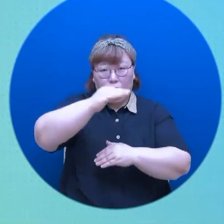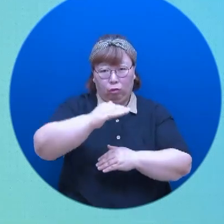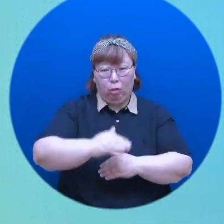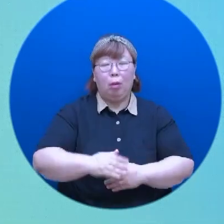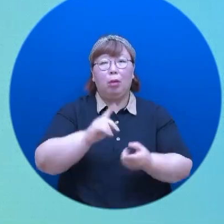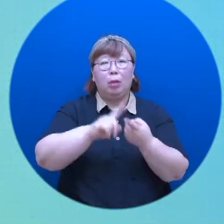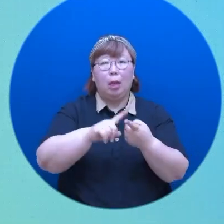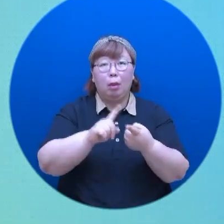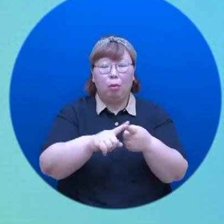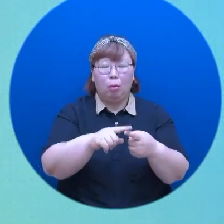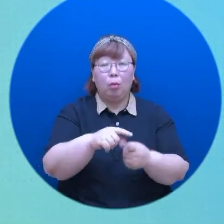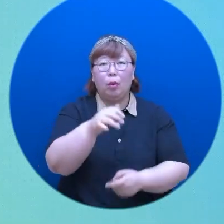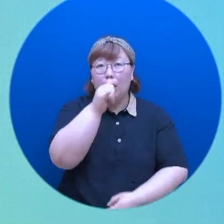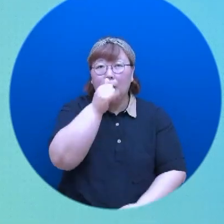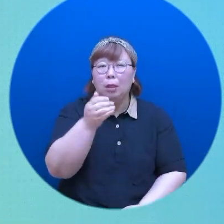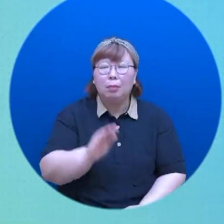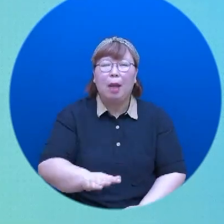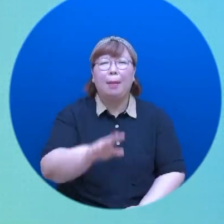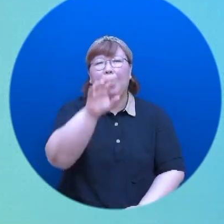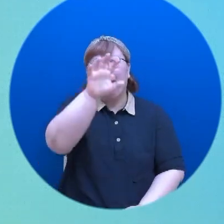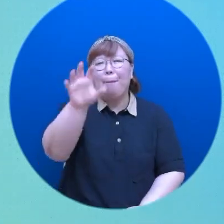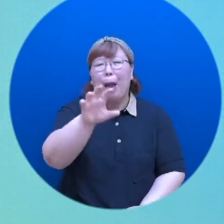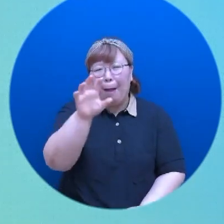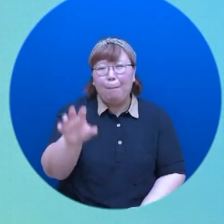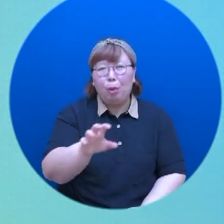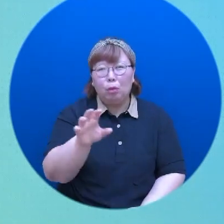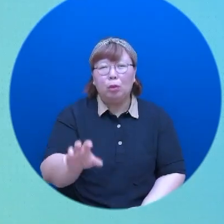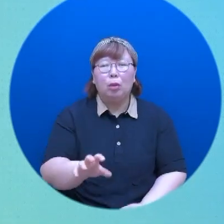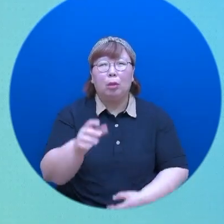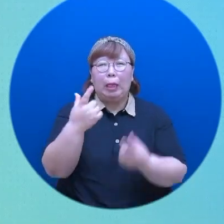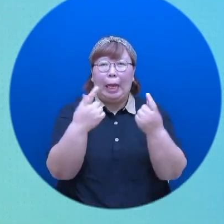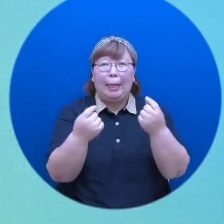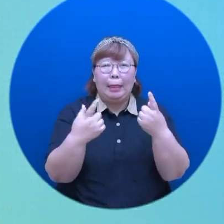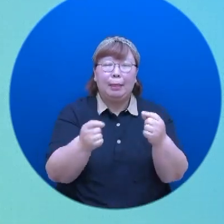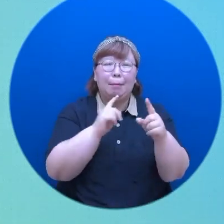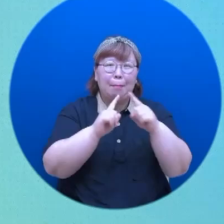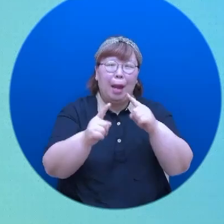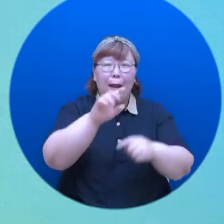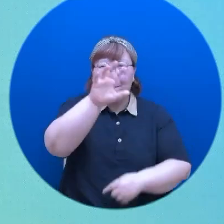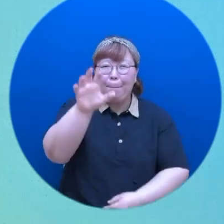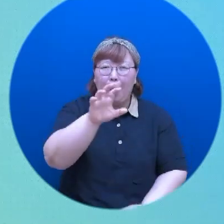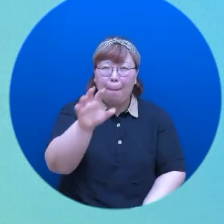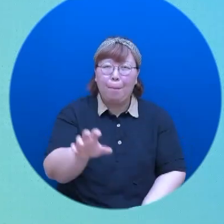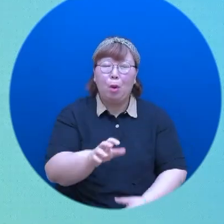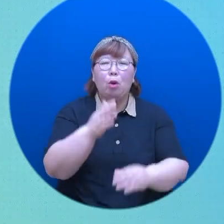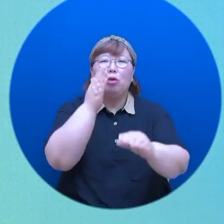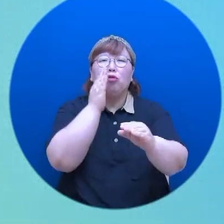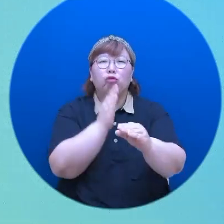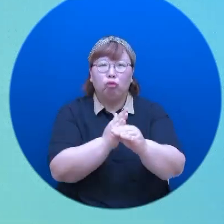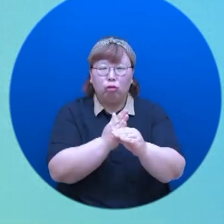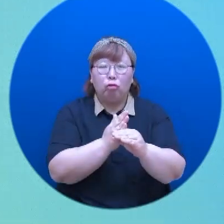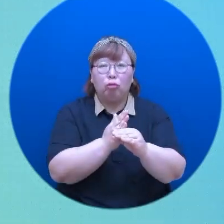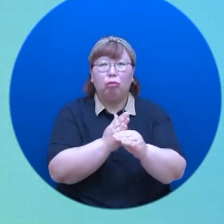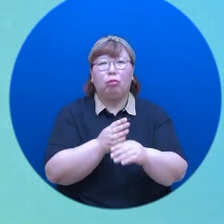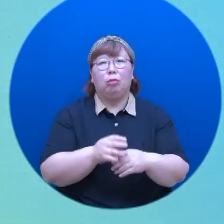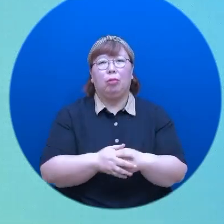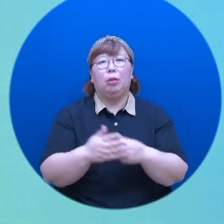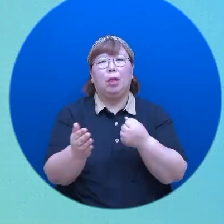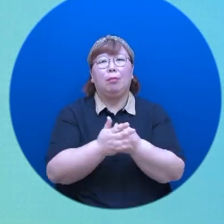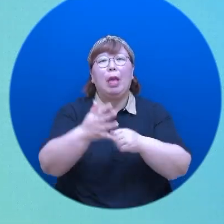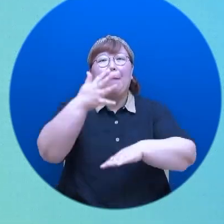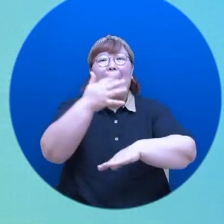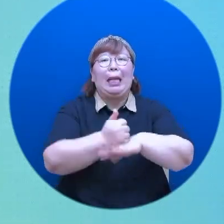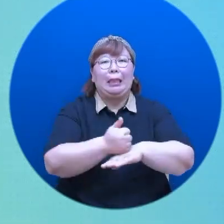그리고 반복적으로 후렴을 계속 반복하면서 후렴의 마지막 절을 향해 갈수록 점점